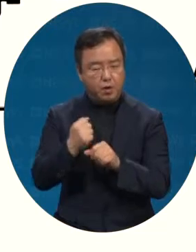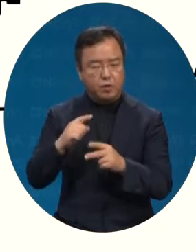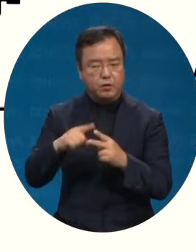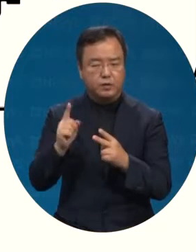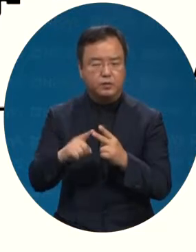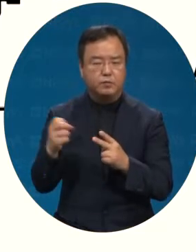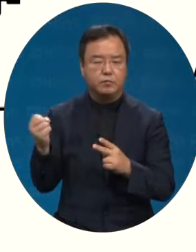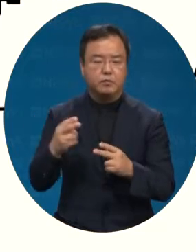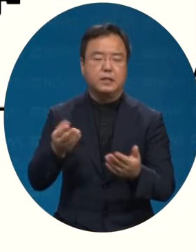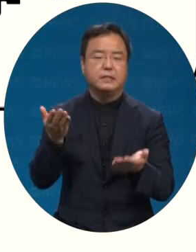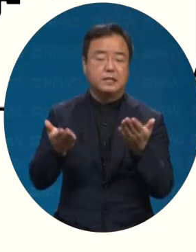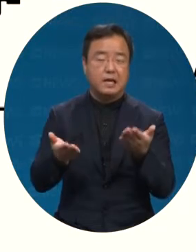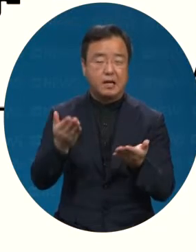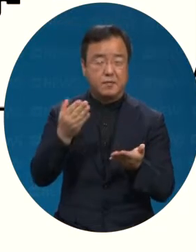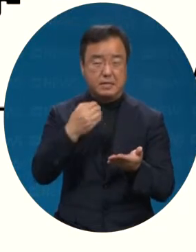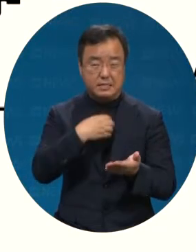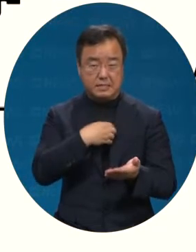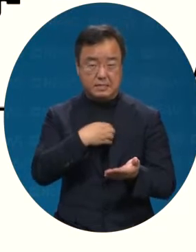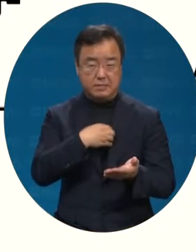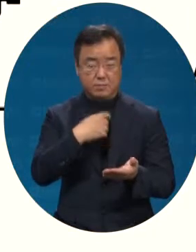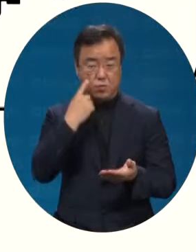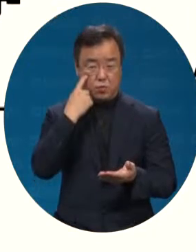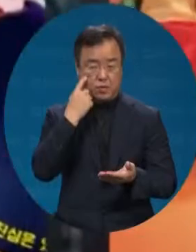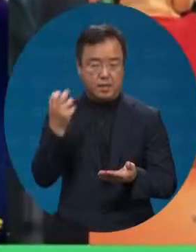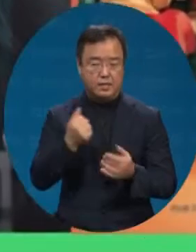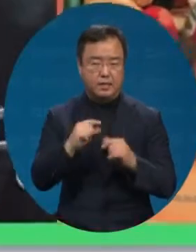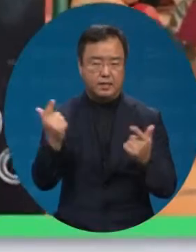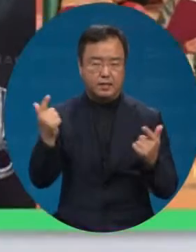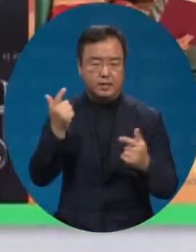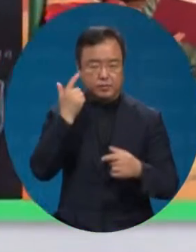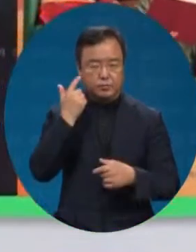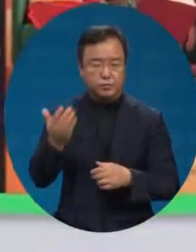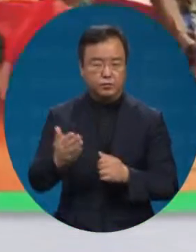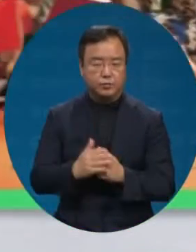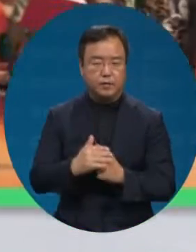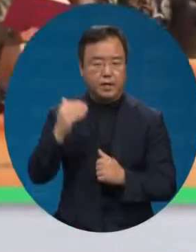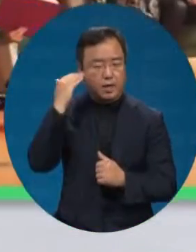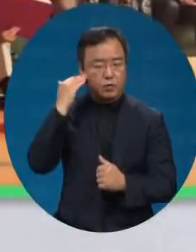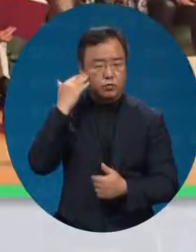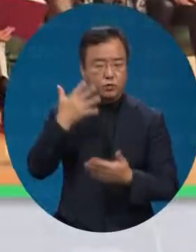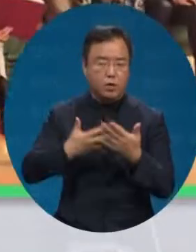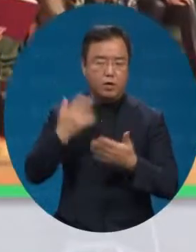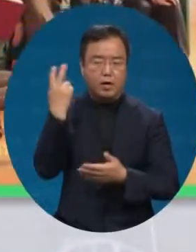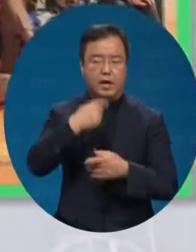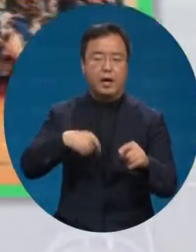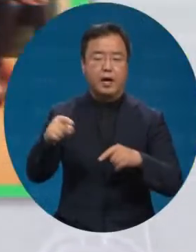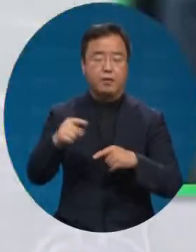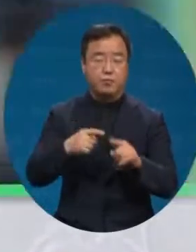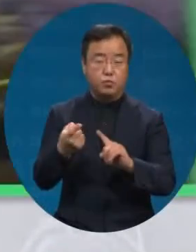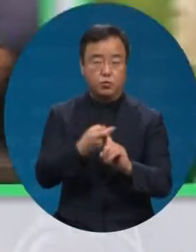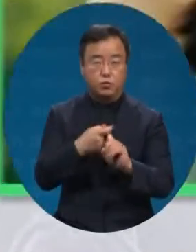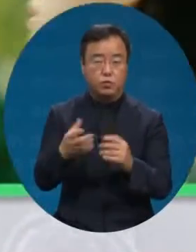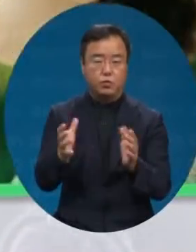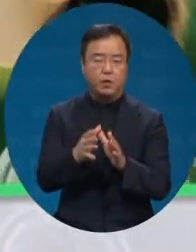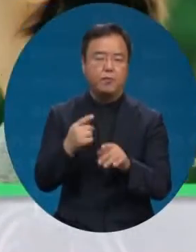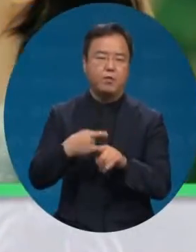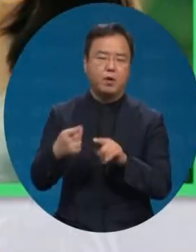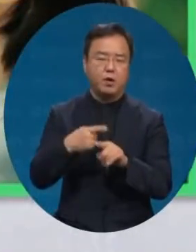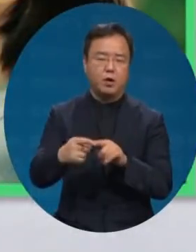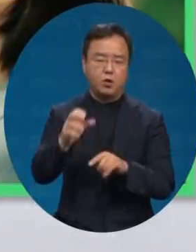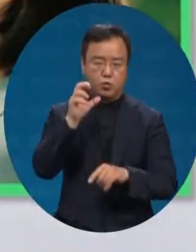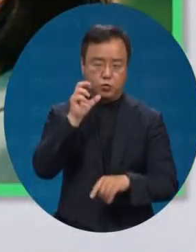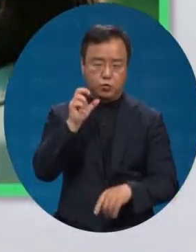차별적 시선을 담지는 않았는지 묻습니다 한국 영화감독 조합은 이 기준에 맞춰 높은 평가를 받은